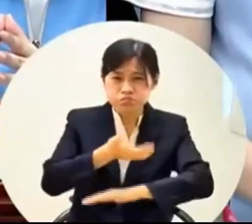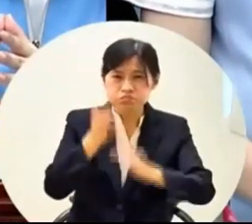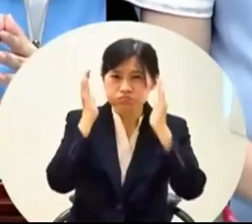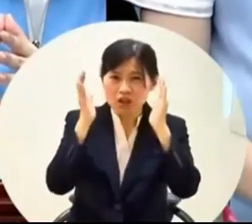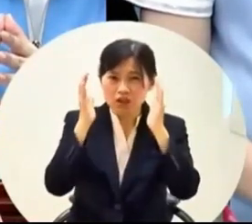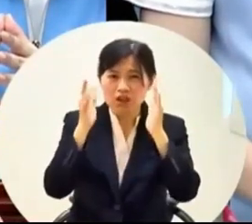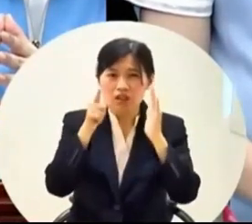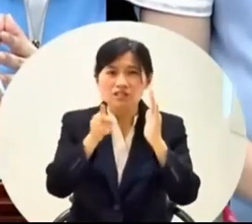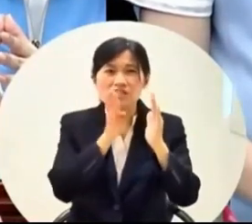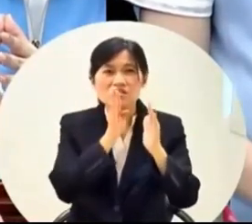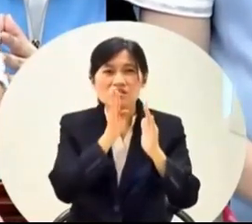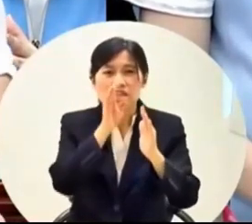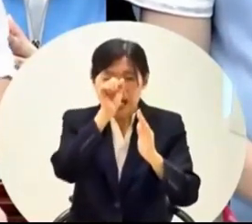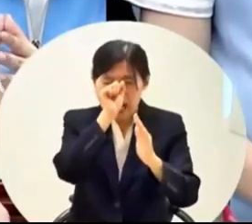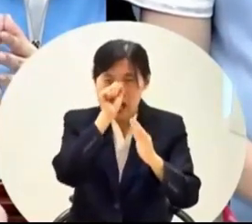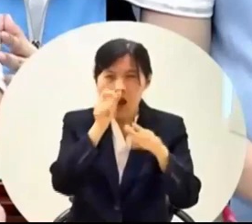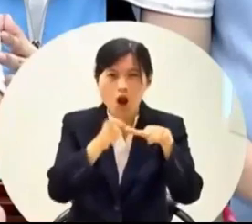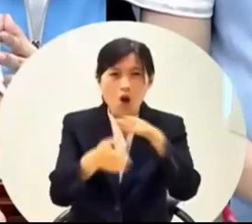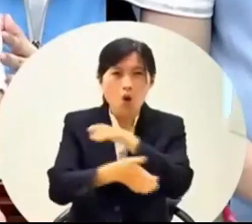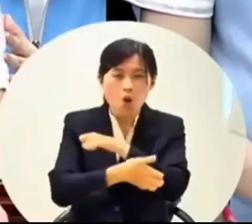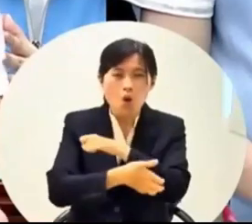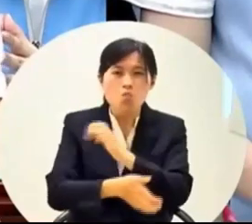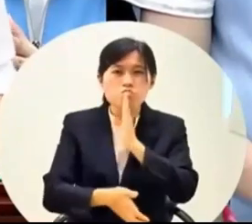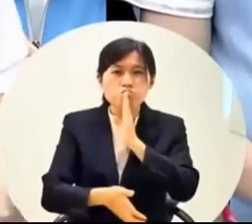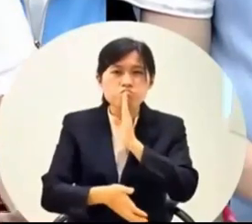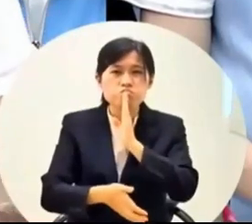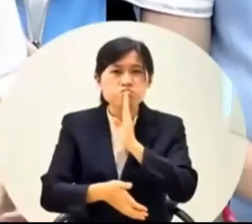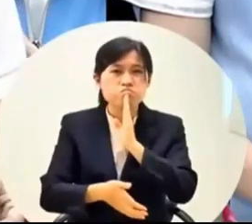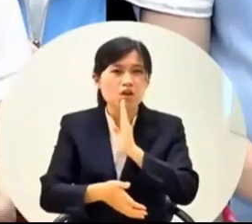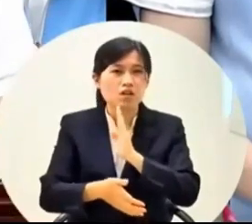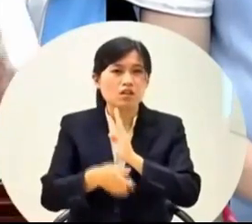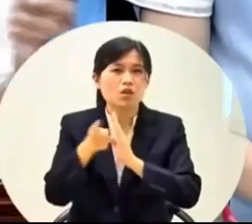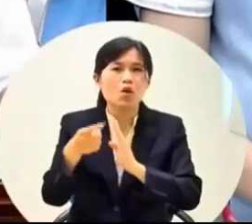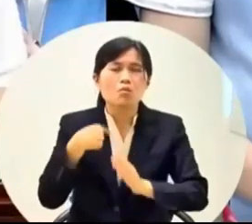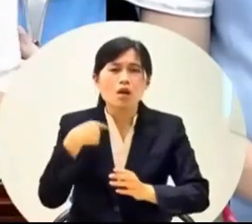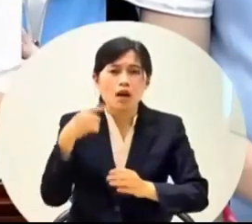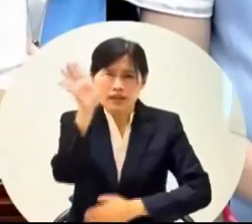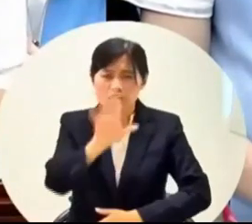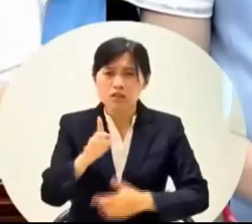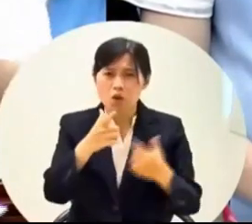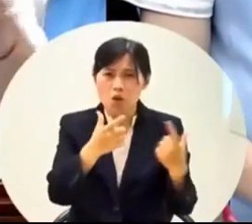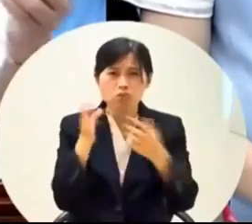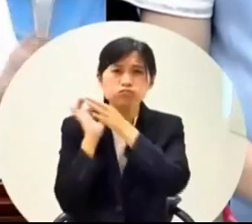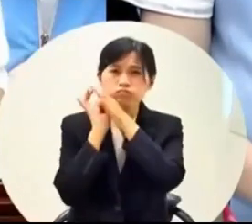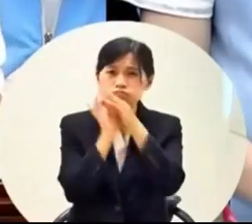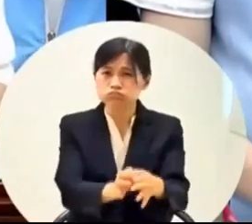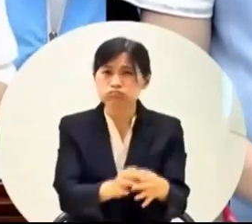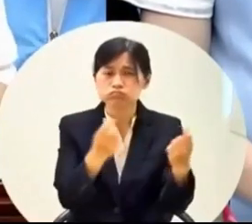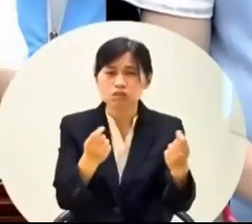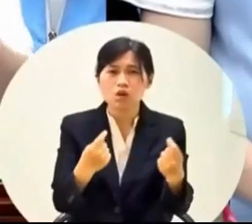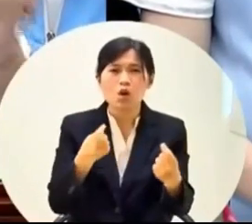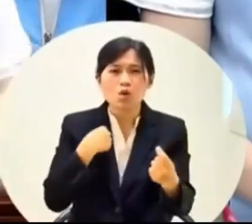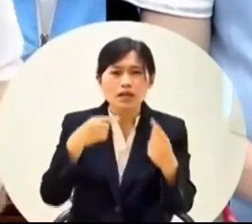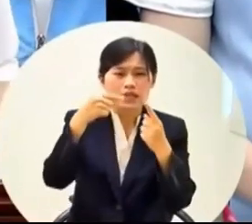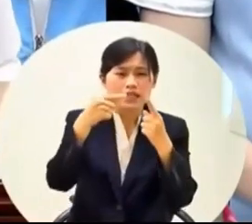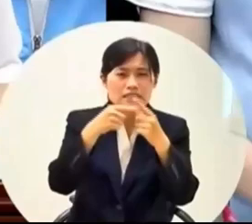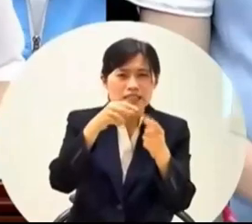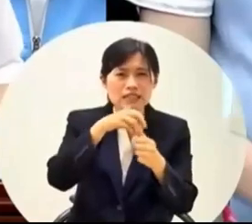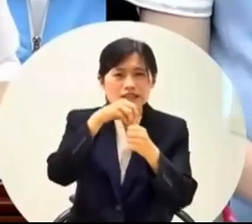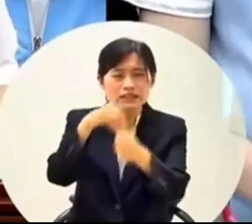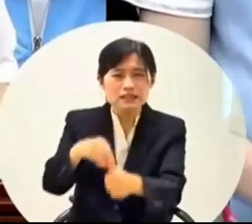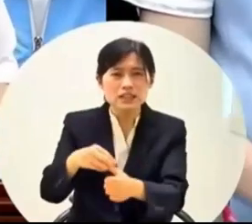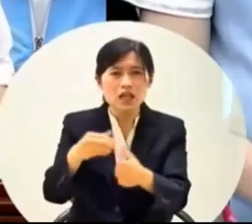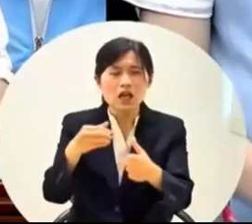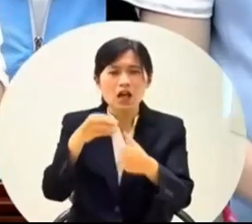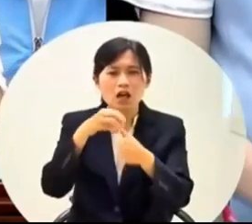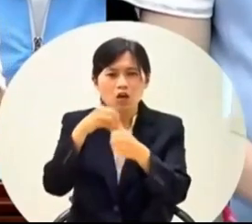公务员。我们的服务态度本来一开始都是如此，所以可以看得到，我们不管是人事调动也好，约聘雇等等等，我们没有什么好